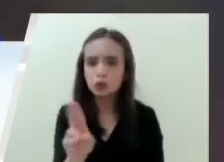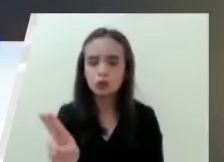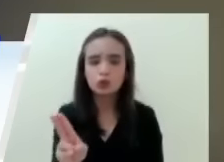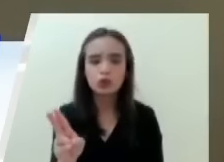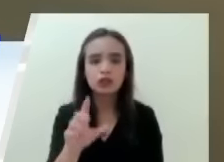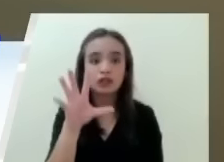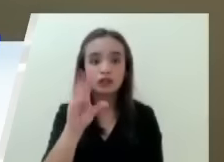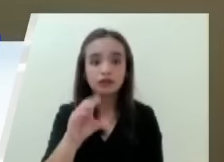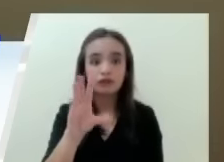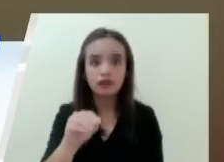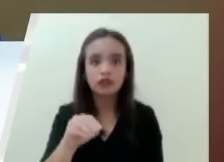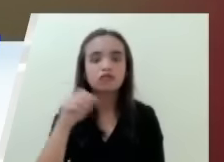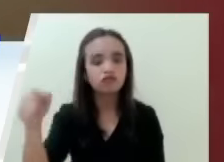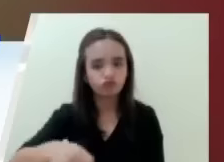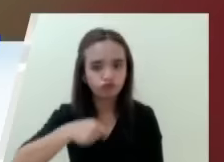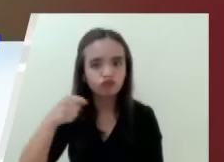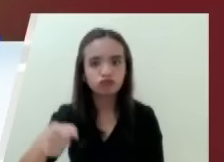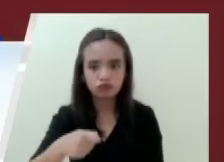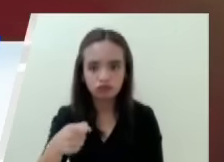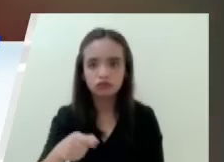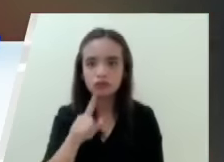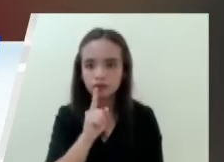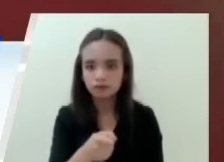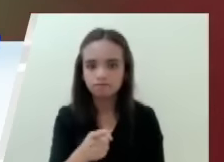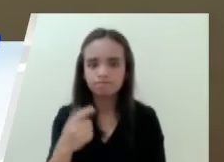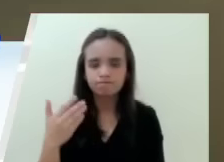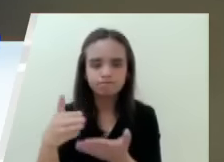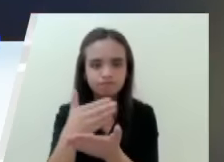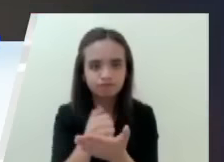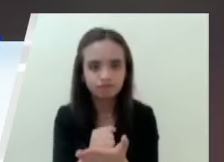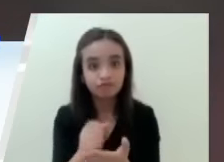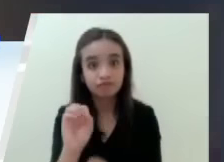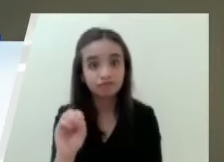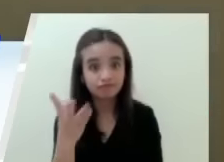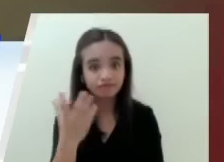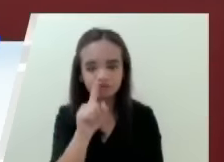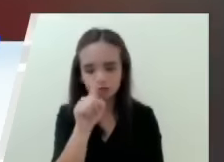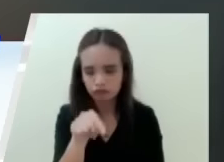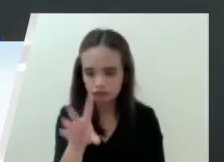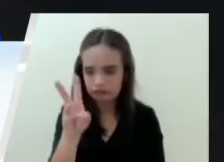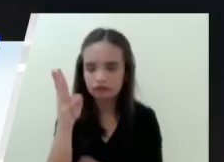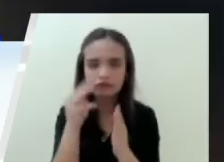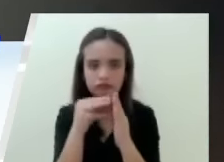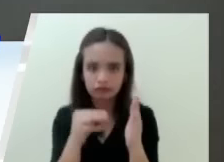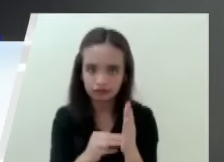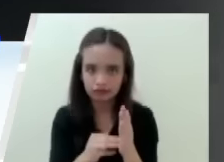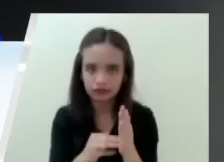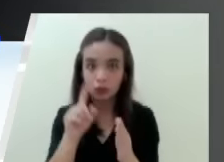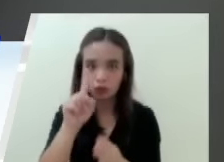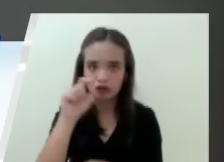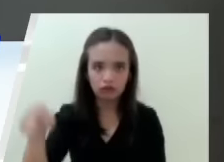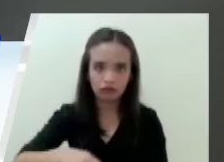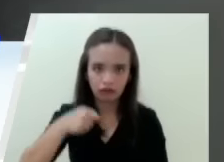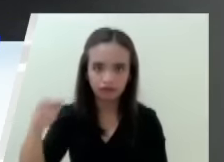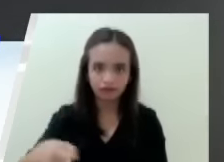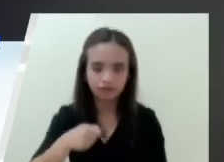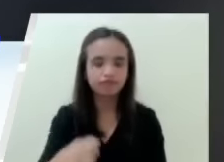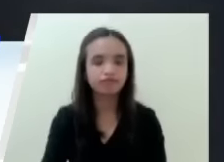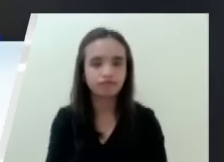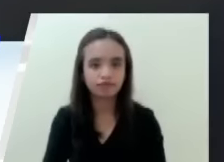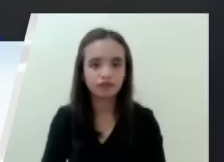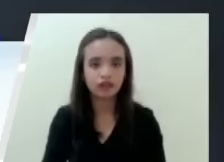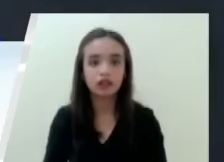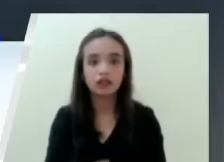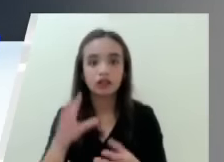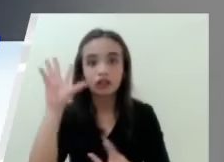ito ng grupo at nakakakolekta sila nang aabot sa 1.6 million pesos kada raffle. Sa kabuuan, umabot na raw sa